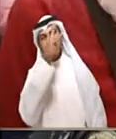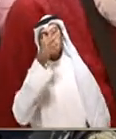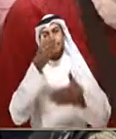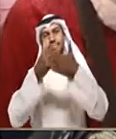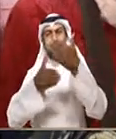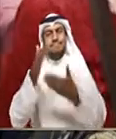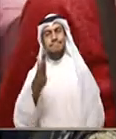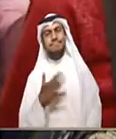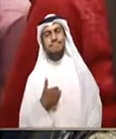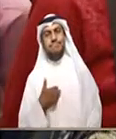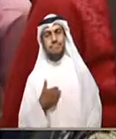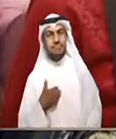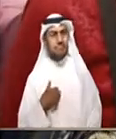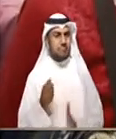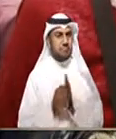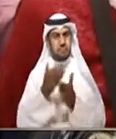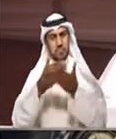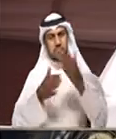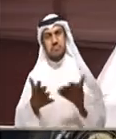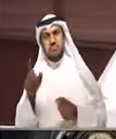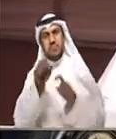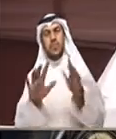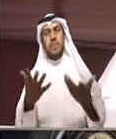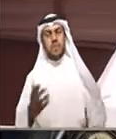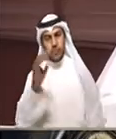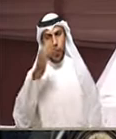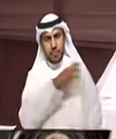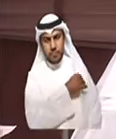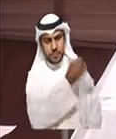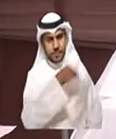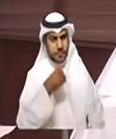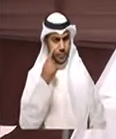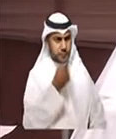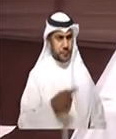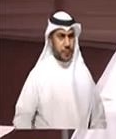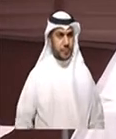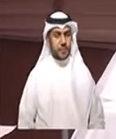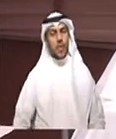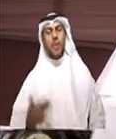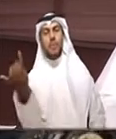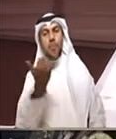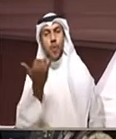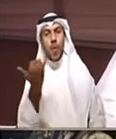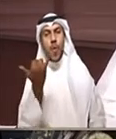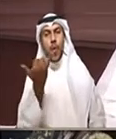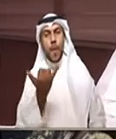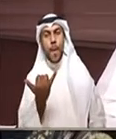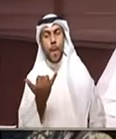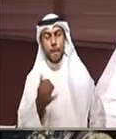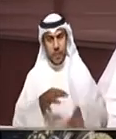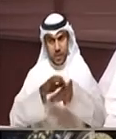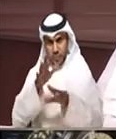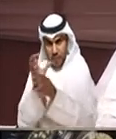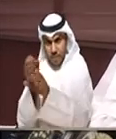ما، إذن فما الخطة المستقبلية؟ الآن احنا اتجاهنا الأساسي هي البنية التحتية، سواء للأمور